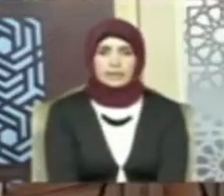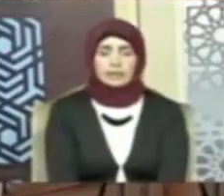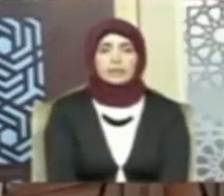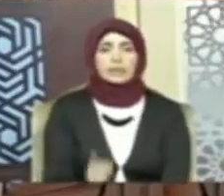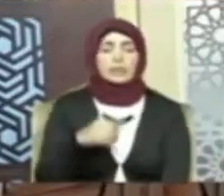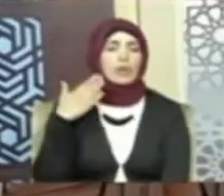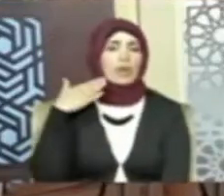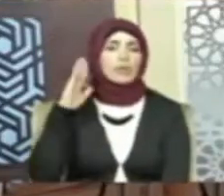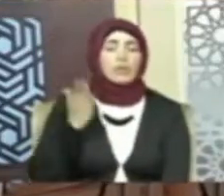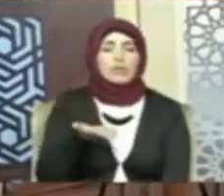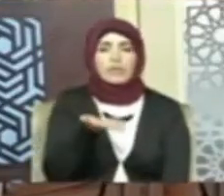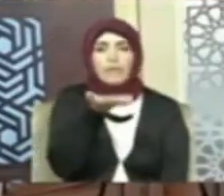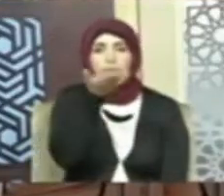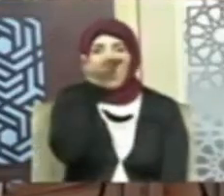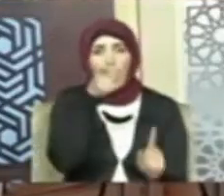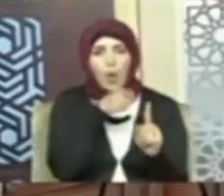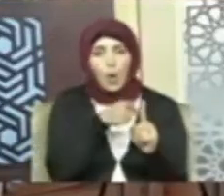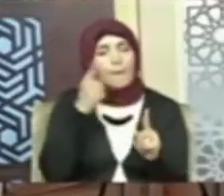وتعز من تشاء